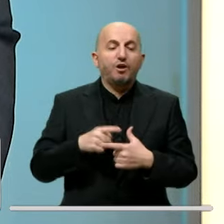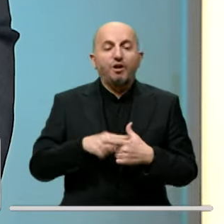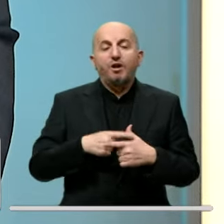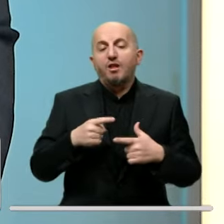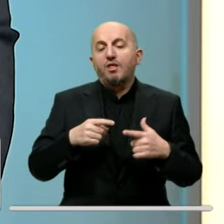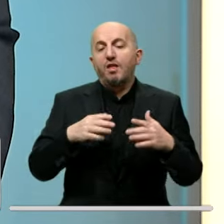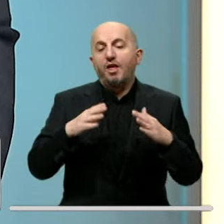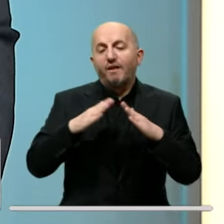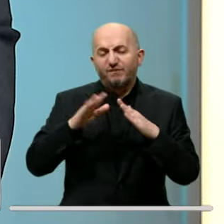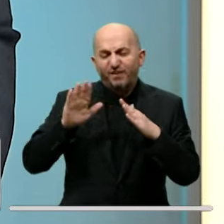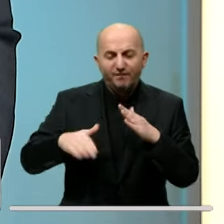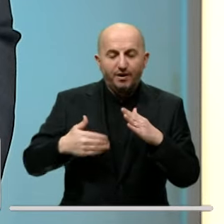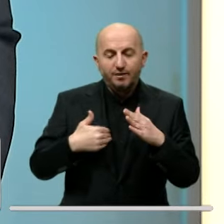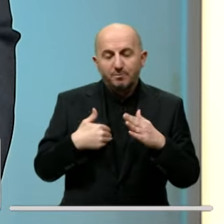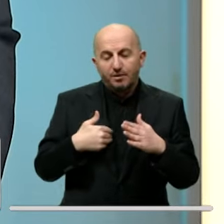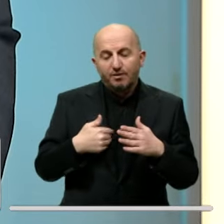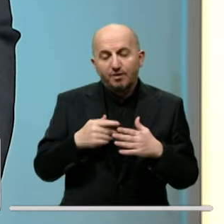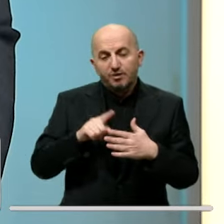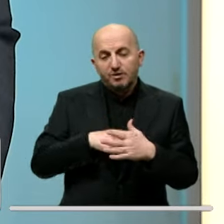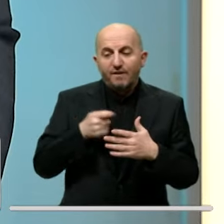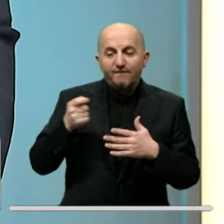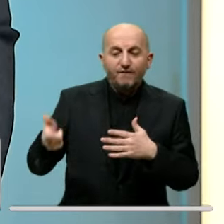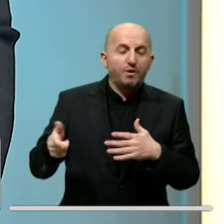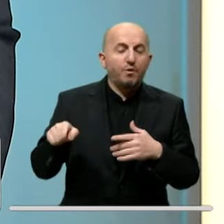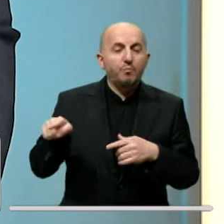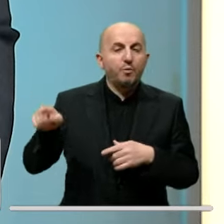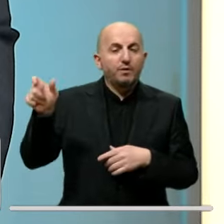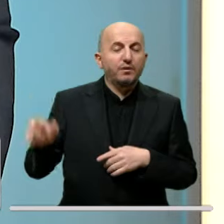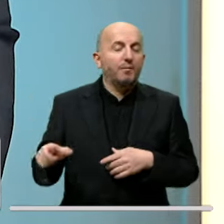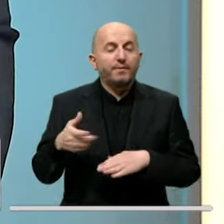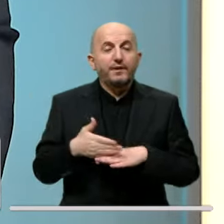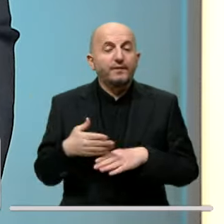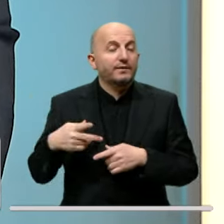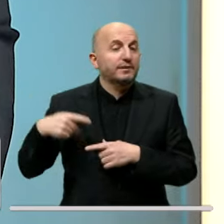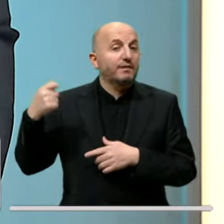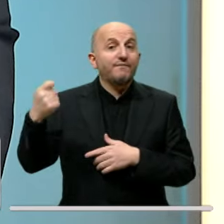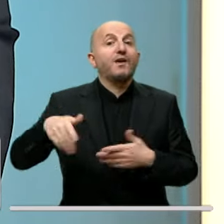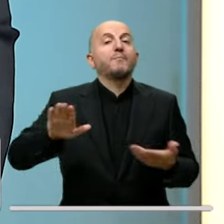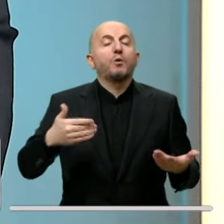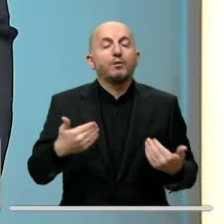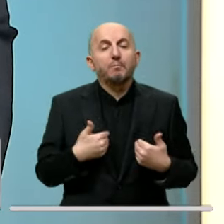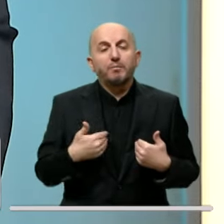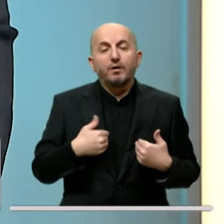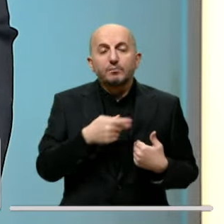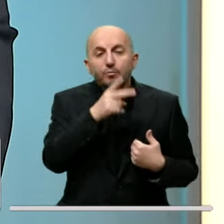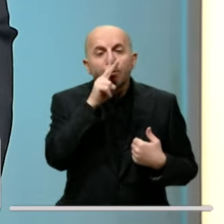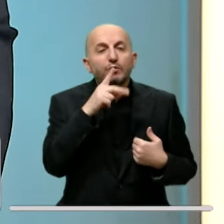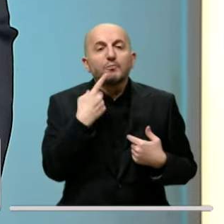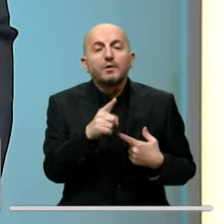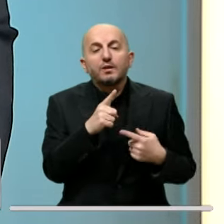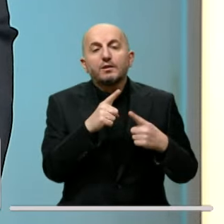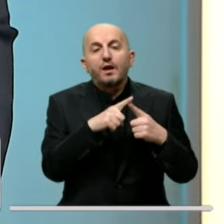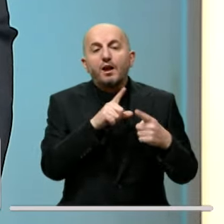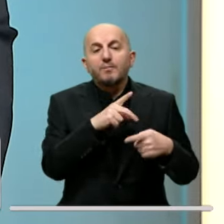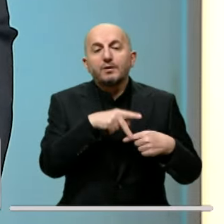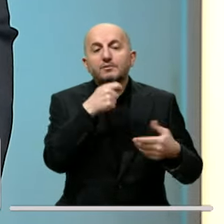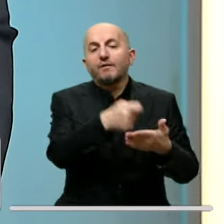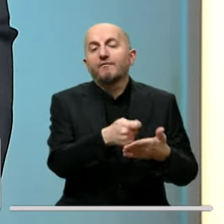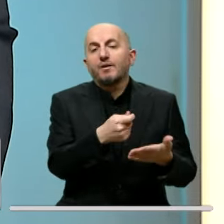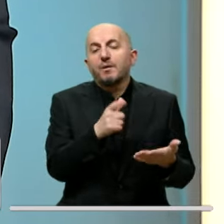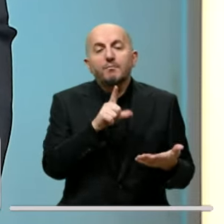olan ben de onun kiracısıyım diyor. Bu adam diyor neden diyor bu zekat vermiyor da benim 200 bin liram var ben zekat